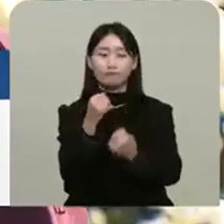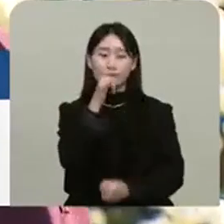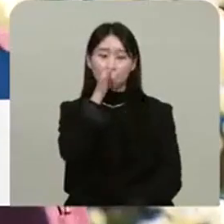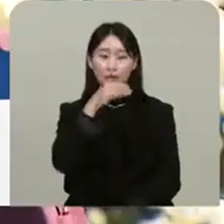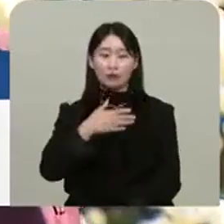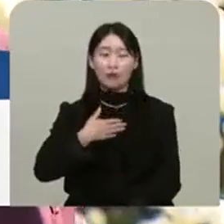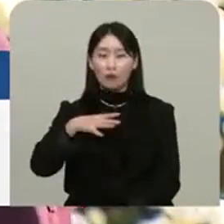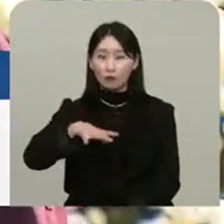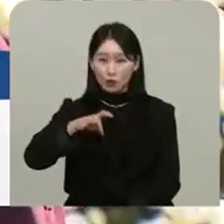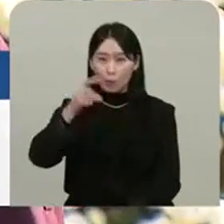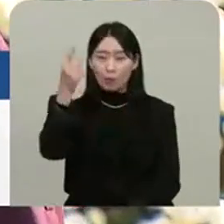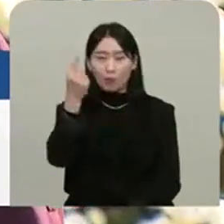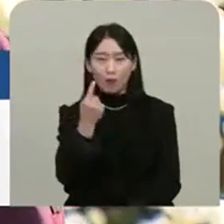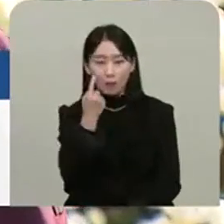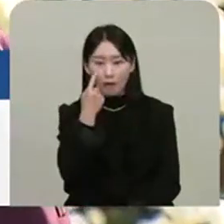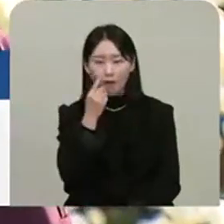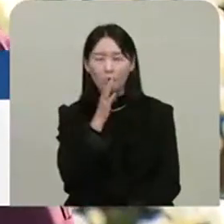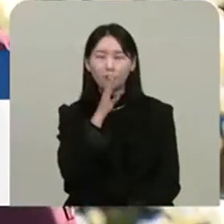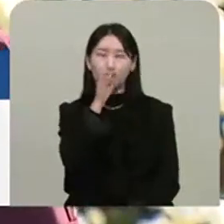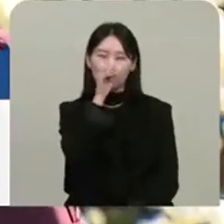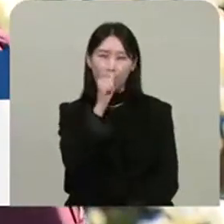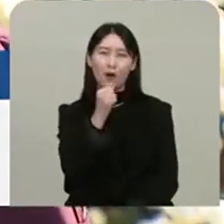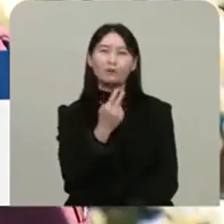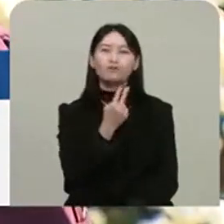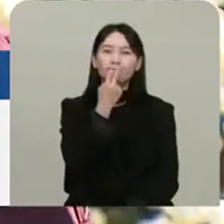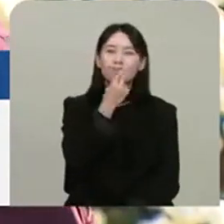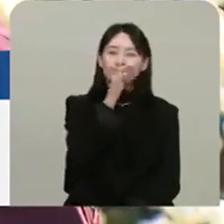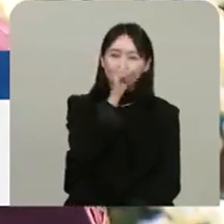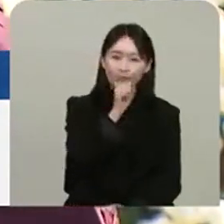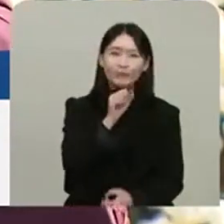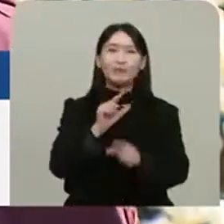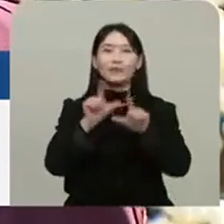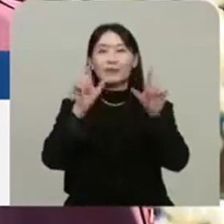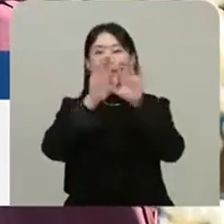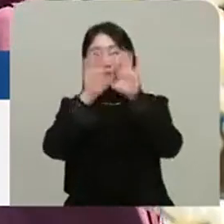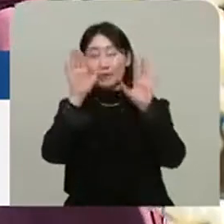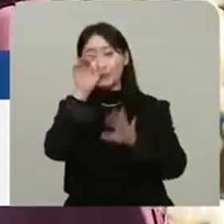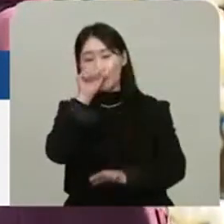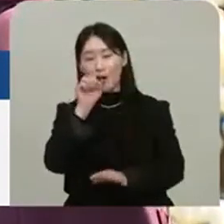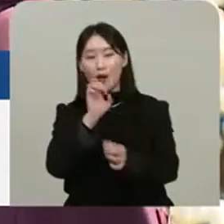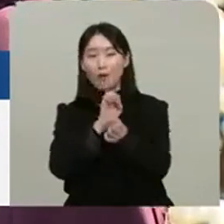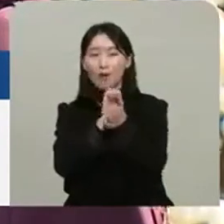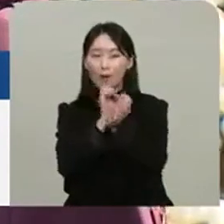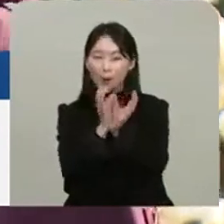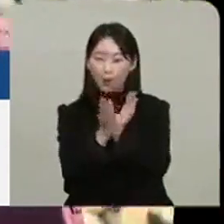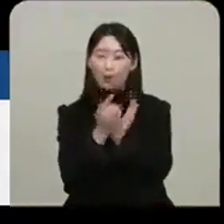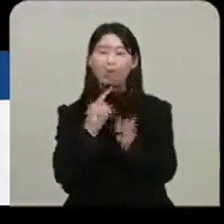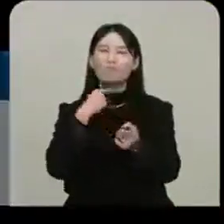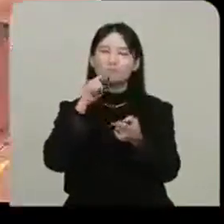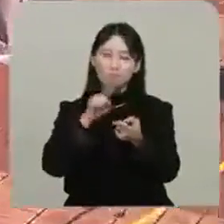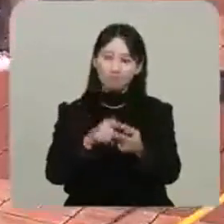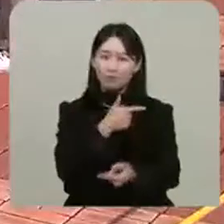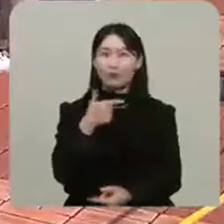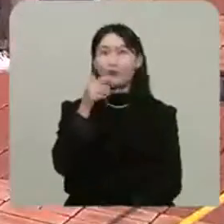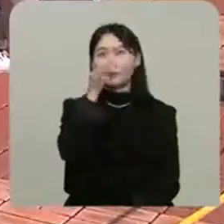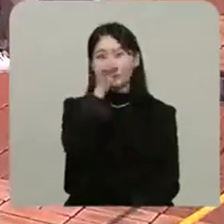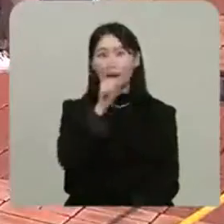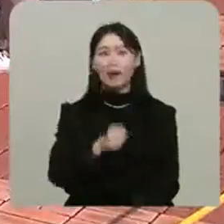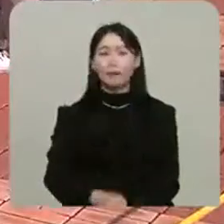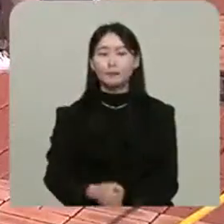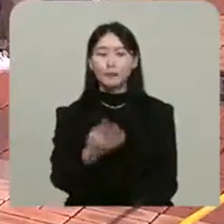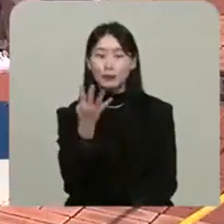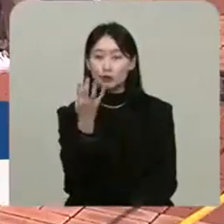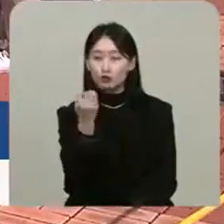좋네요. 공기도 좋고 날씨도 좋고. 네. 꽃도 마음에 드세요? 네, 꽃도 너무 좋아요. 수학의